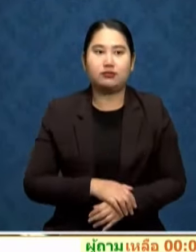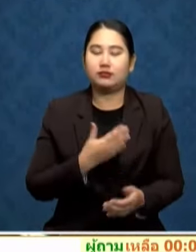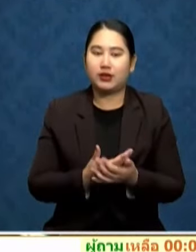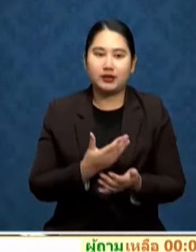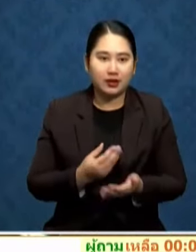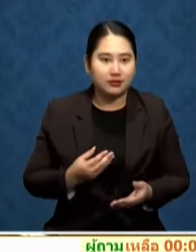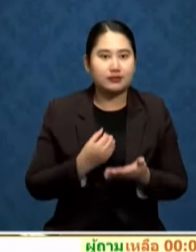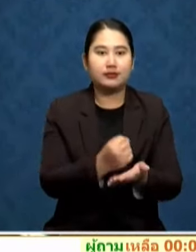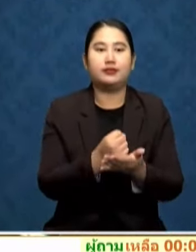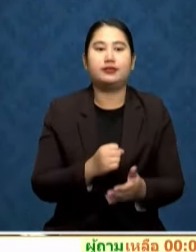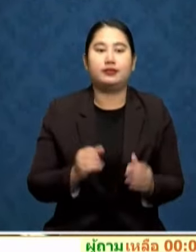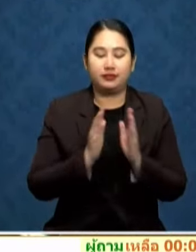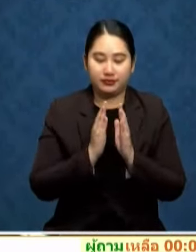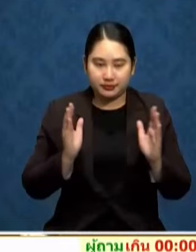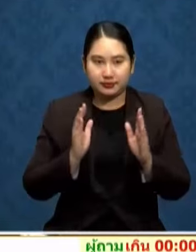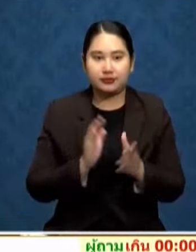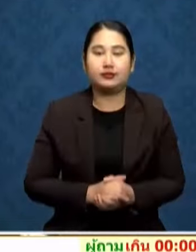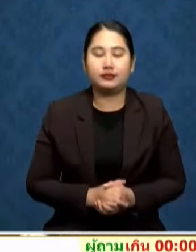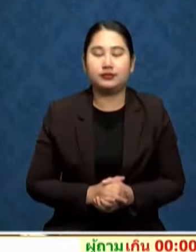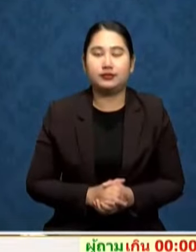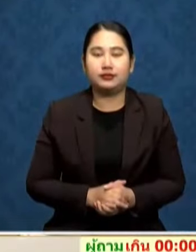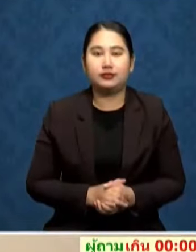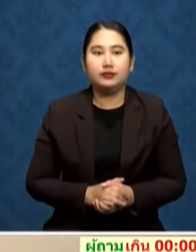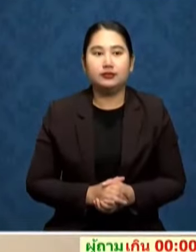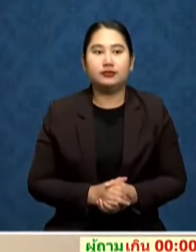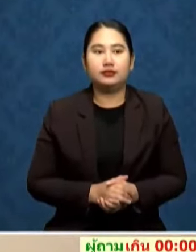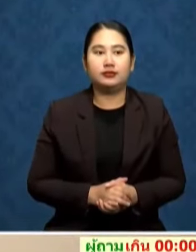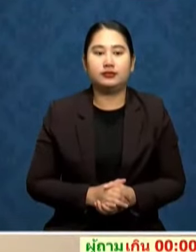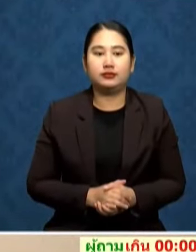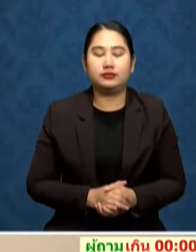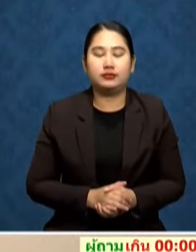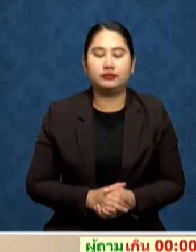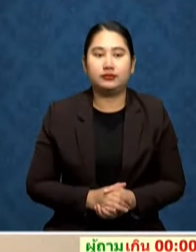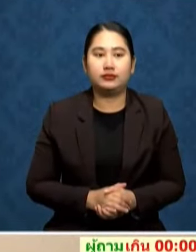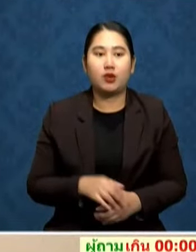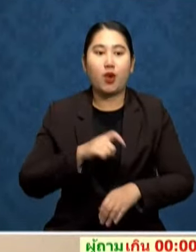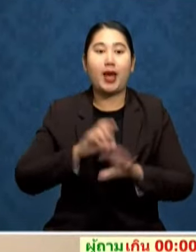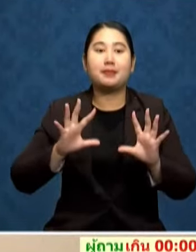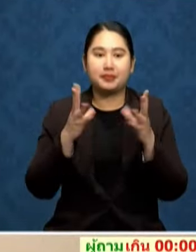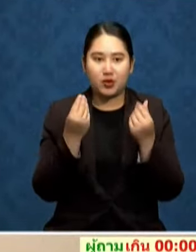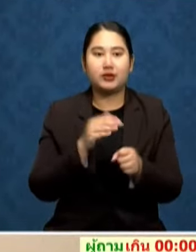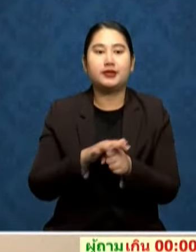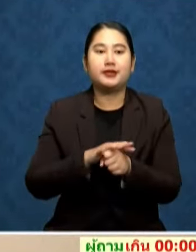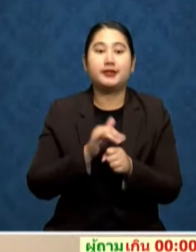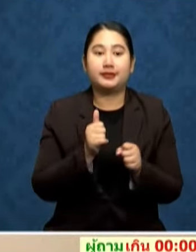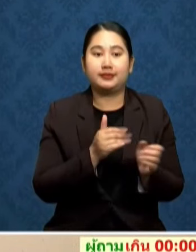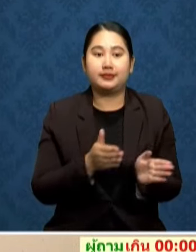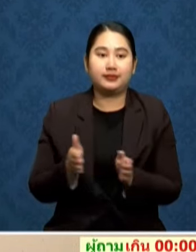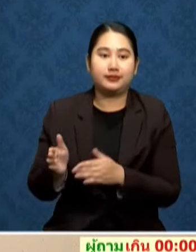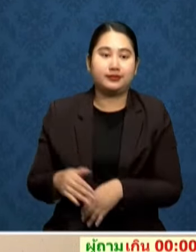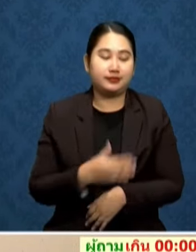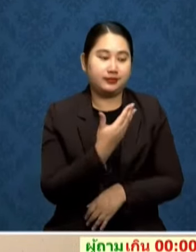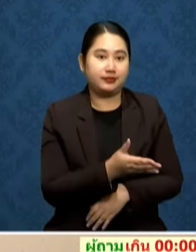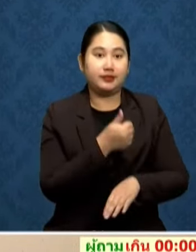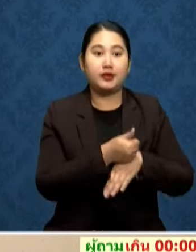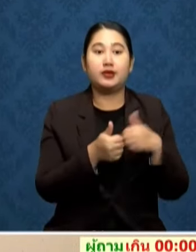กบาททุกสตางค์ขอบพระคุณครับ ครับท่านถามหมดเวลาพอดีนะฮะขอให้ท่